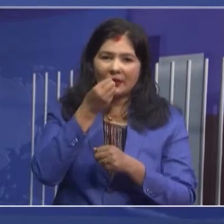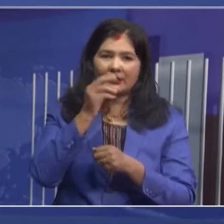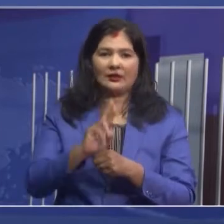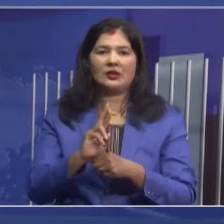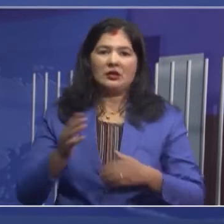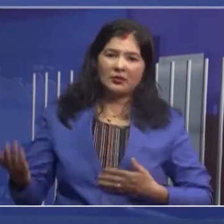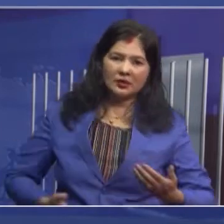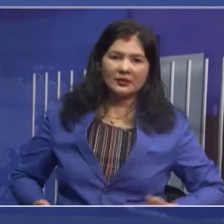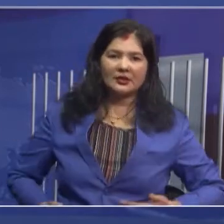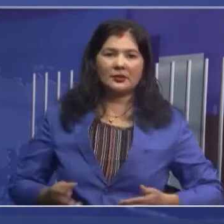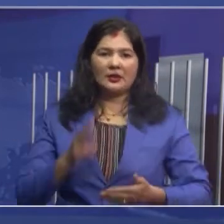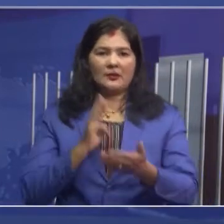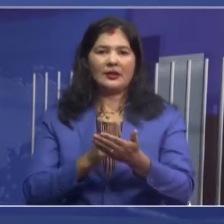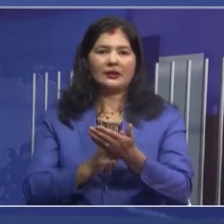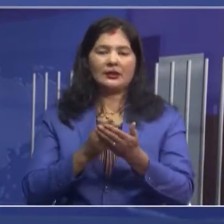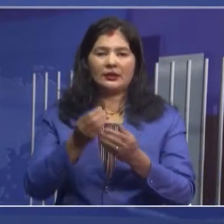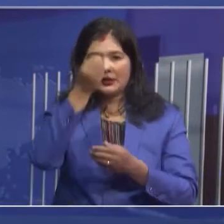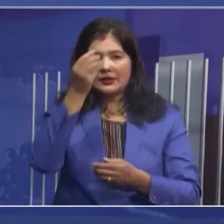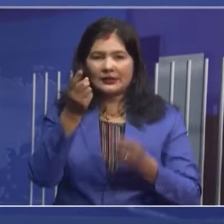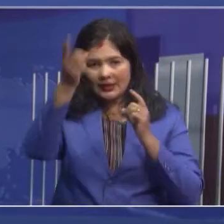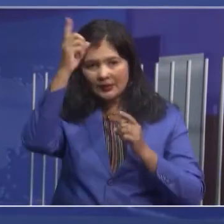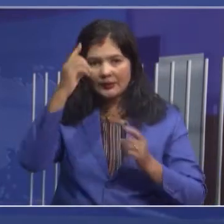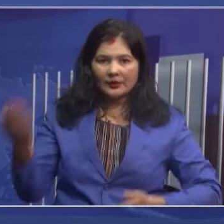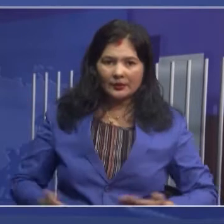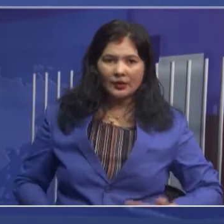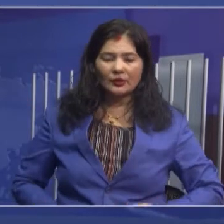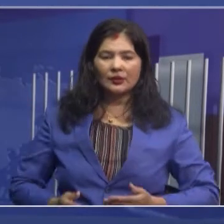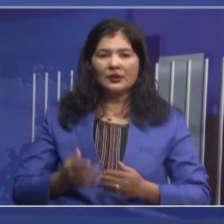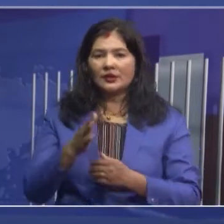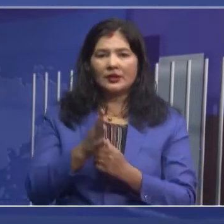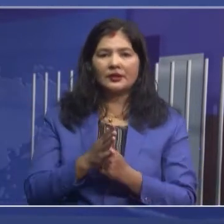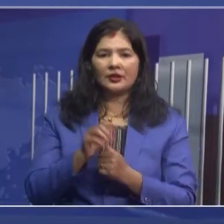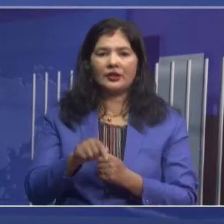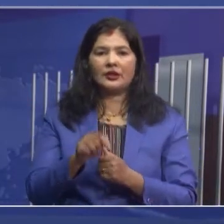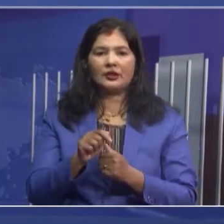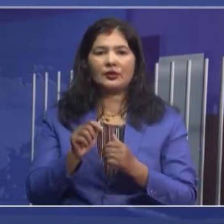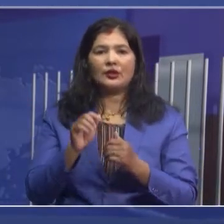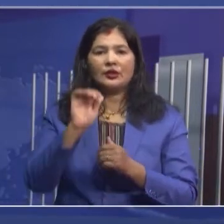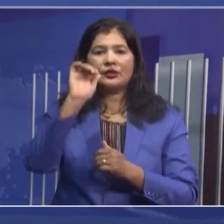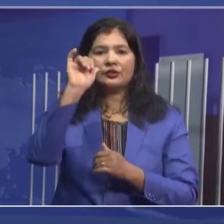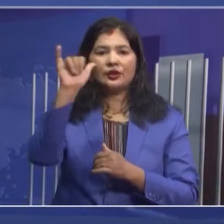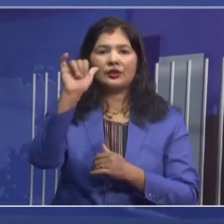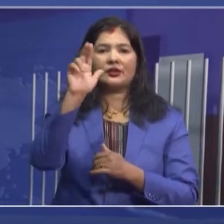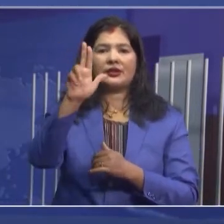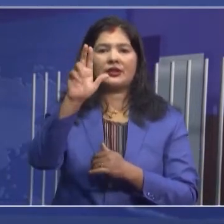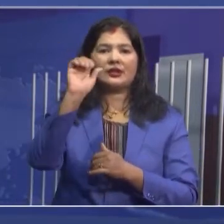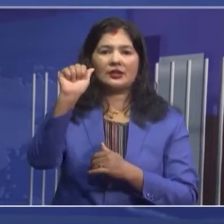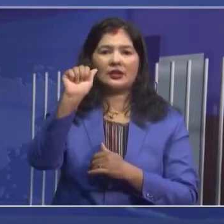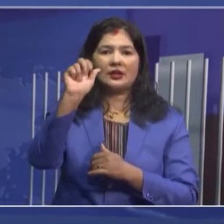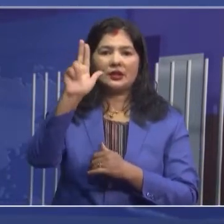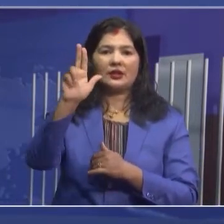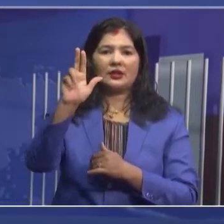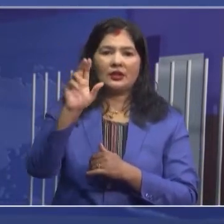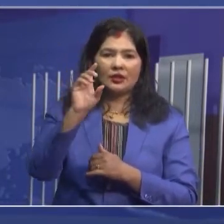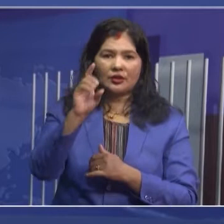मौज मस्तीमा मात्रै हाम्रा चाडपर्वहरू सीमित भएका छैनन्। अहिलेको डिजिटल दुनियाँमा चाडपर्वसँगै गाँसिएर आउने